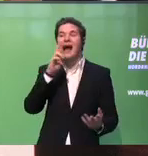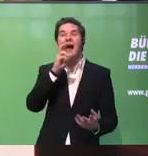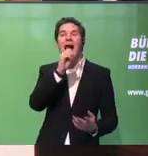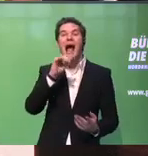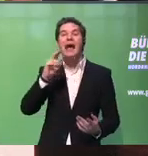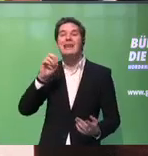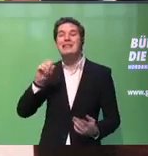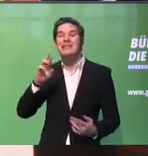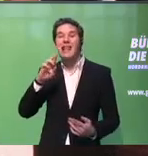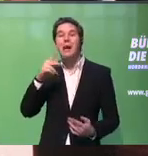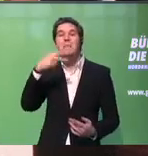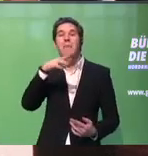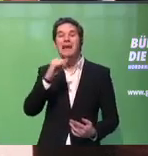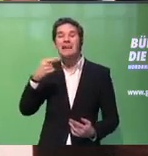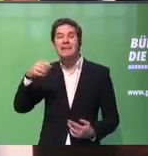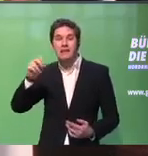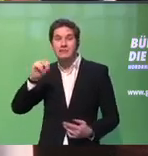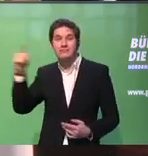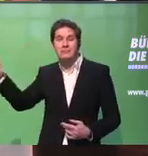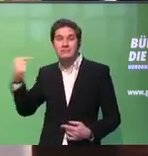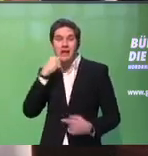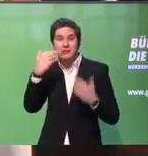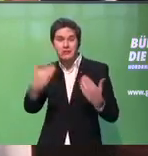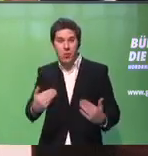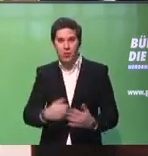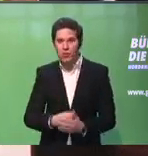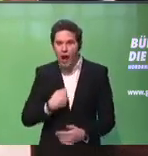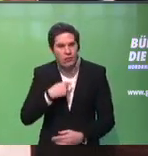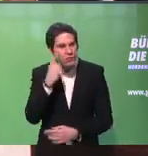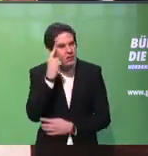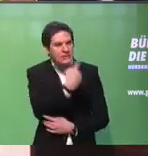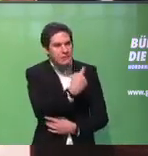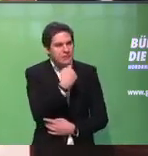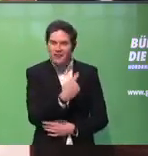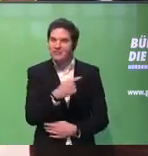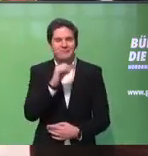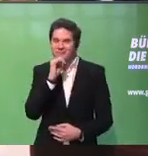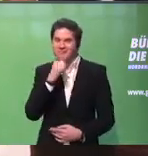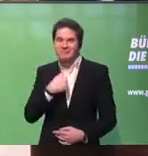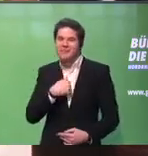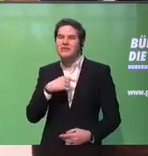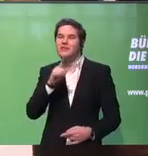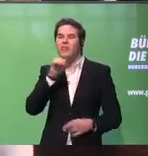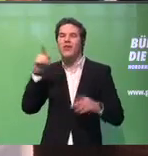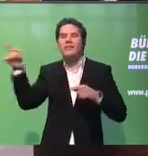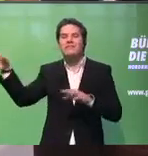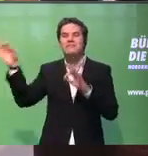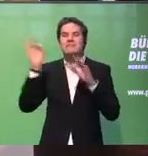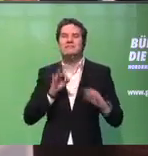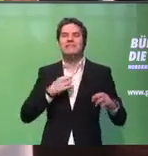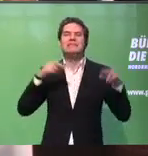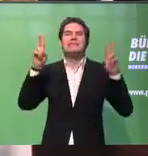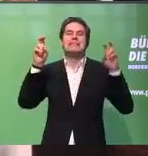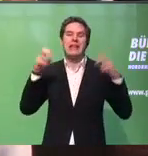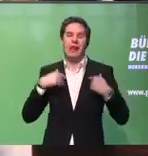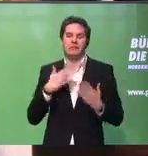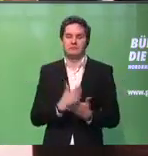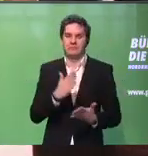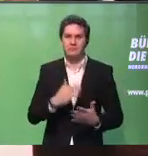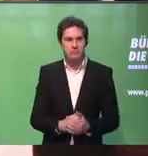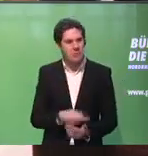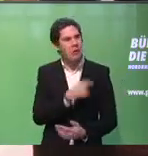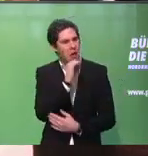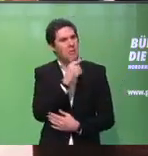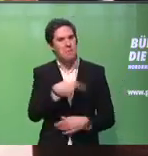unser Lippe so genannt. Echt? Ich dachte, das wäre von dir. Aus der Toskana Nordrhein-Westfalens. Ich habe Rainer immer nur zitiert. Okay. Ich finde, es hat aber